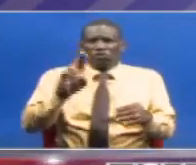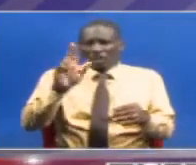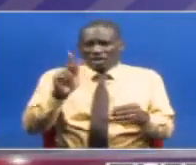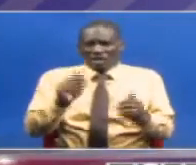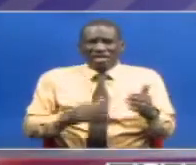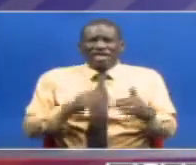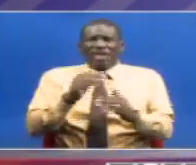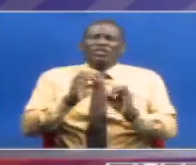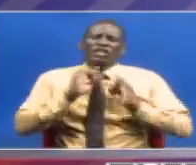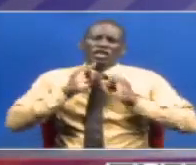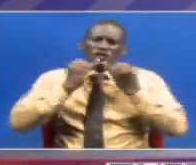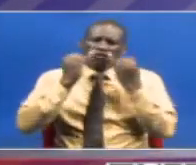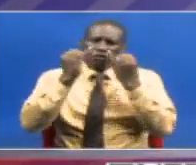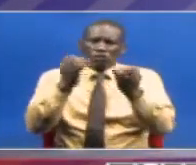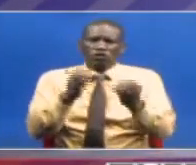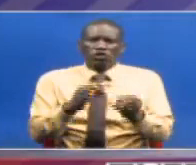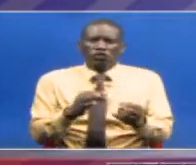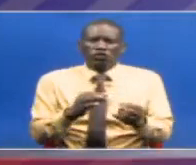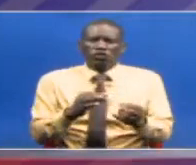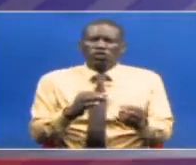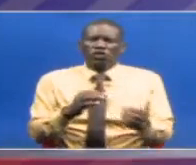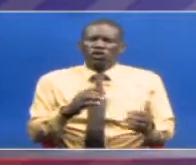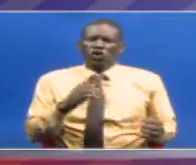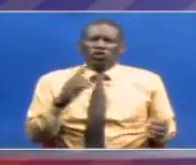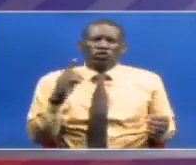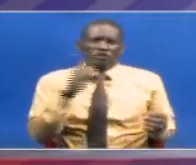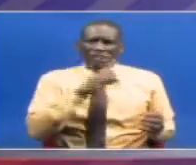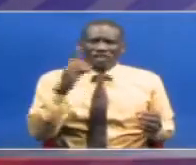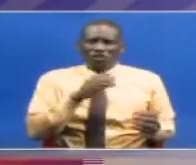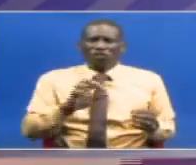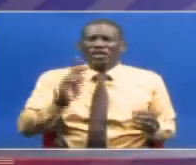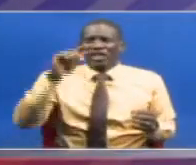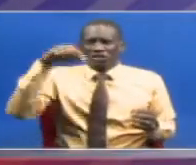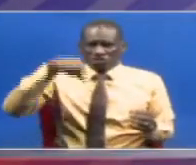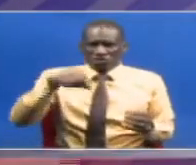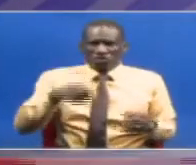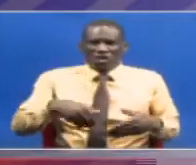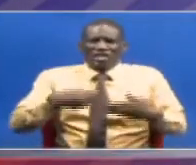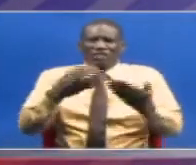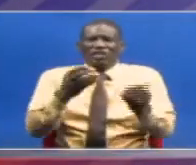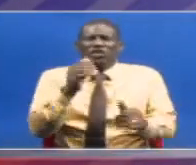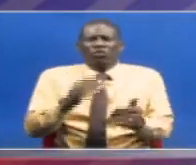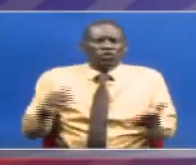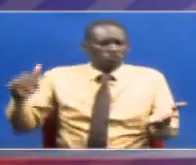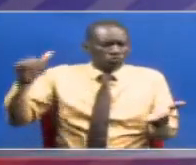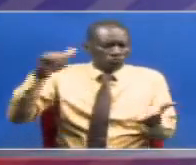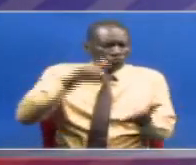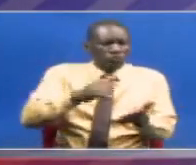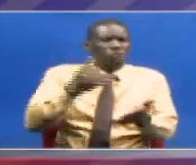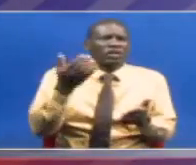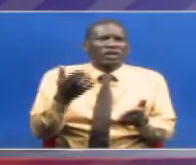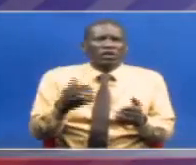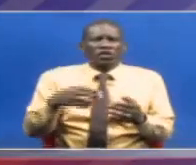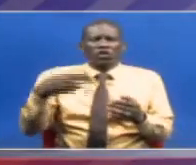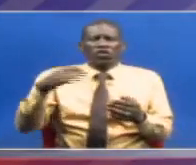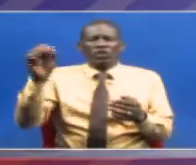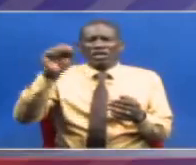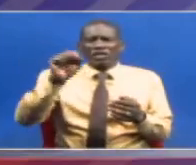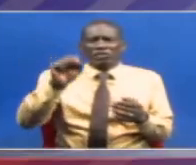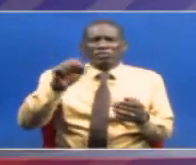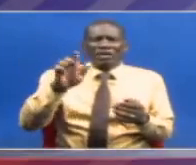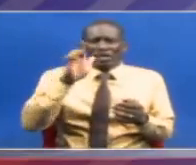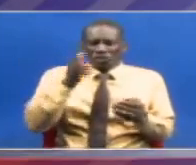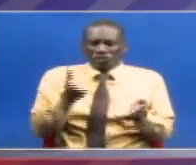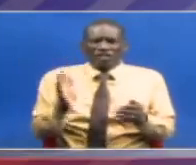ya ripoti za tishio la kiusalama kutolewa katika ndege ya Kenya Airways iliyofaa kutua anga tua ya Heathrow London leo